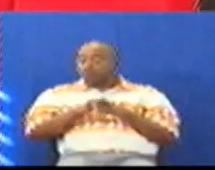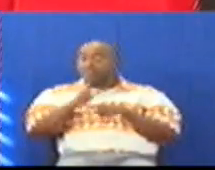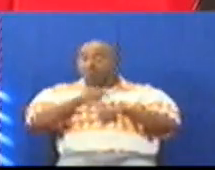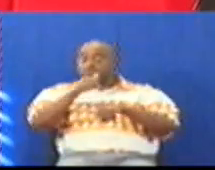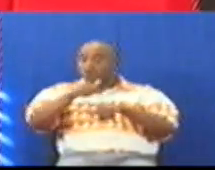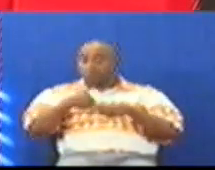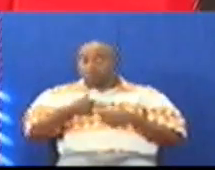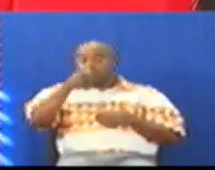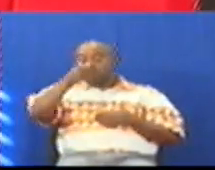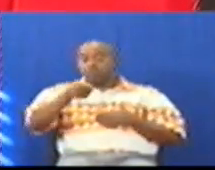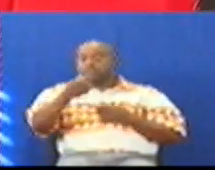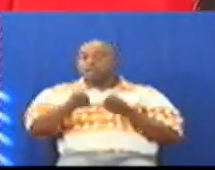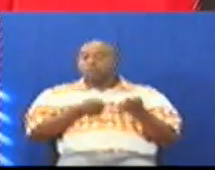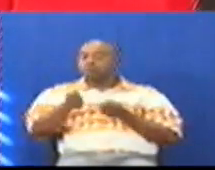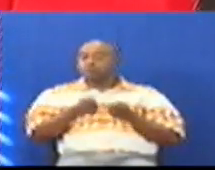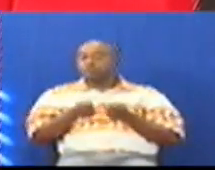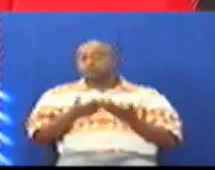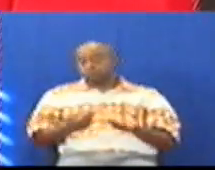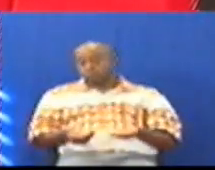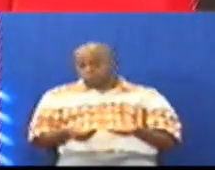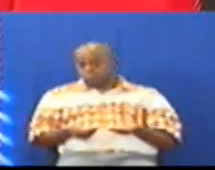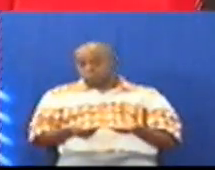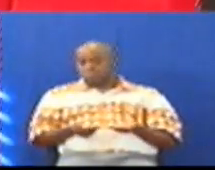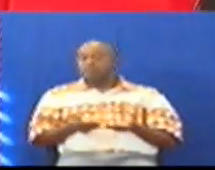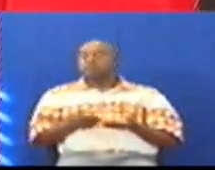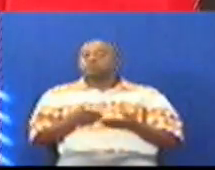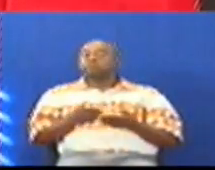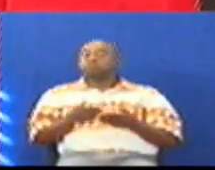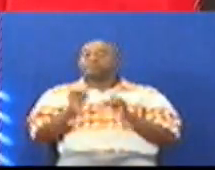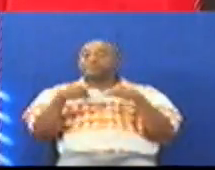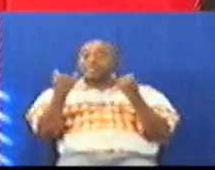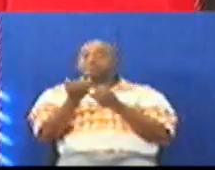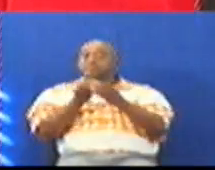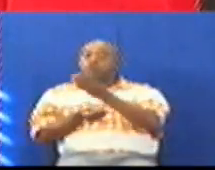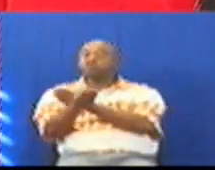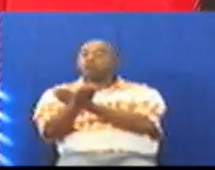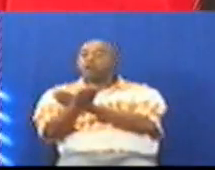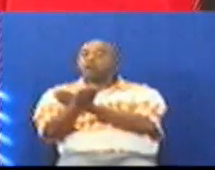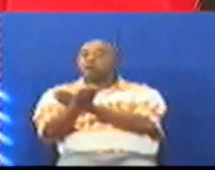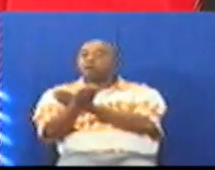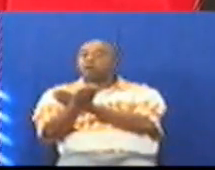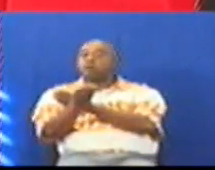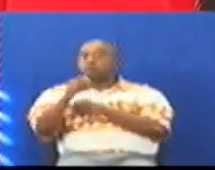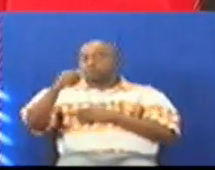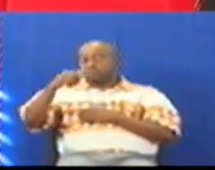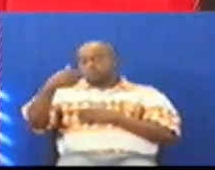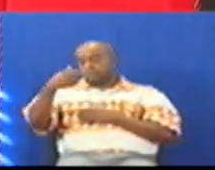mkurugenzi wa TAKUKURU. Mkurugenzi wa TAKUKURU Mheshimiwa Spika amefanya kazi nzuri